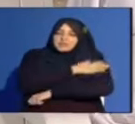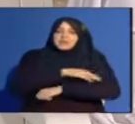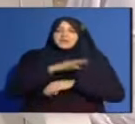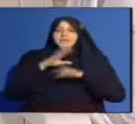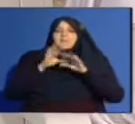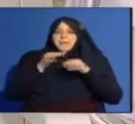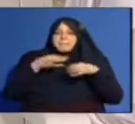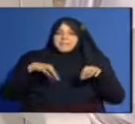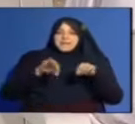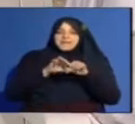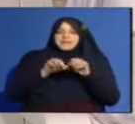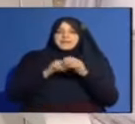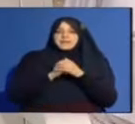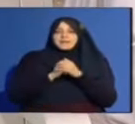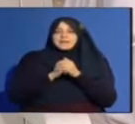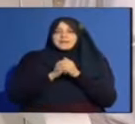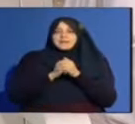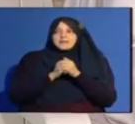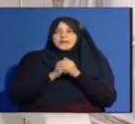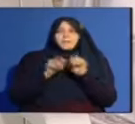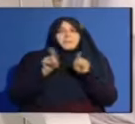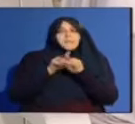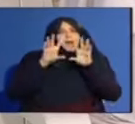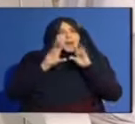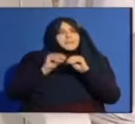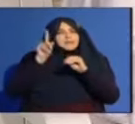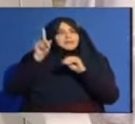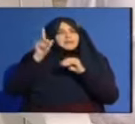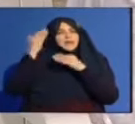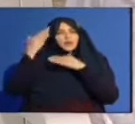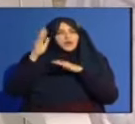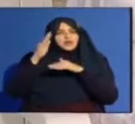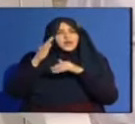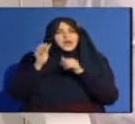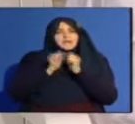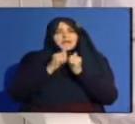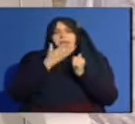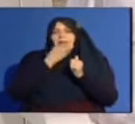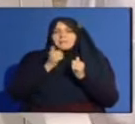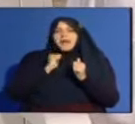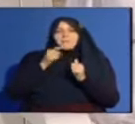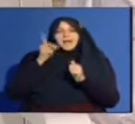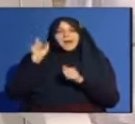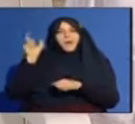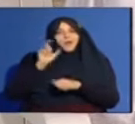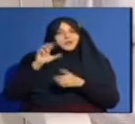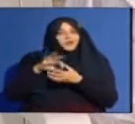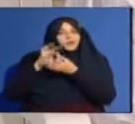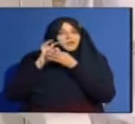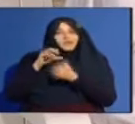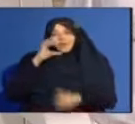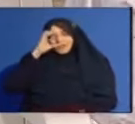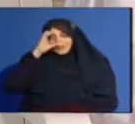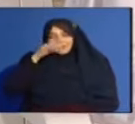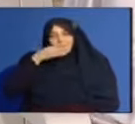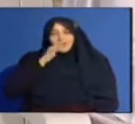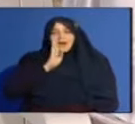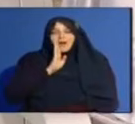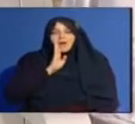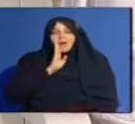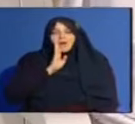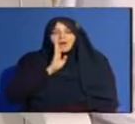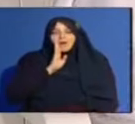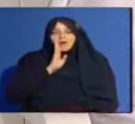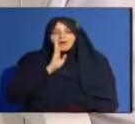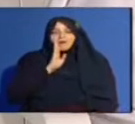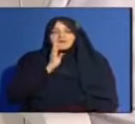أمين. حتى إذا كانت كملت عيشت مع جوزتك، يعني المهم تحافظ على دينها وتحافظ على طاعة الوالدين وطاعة